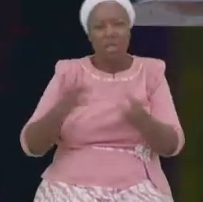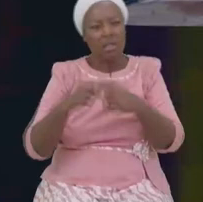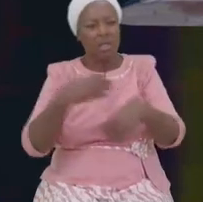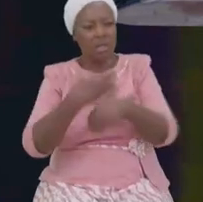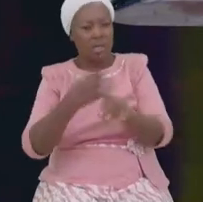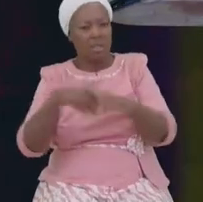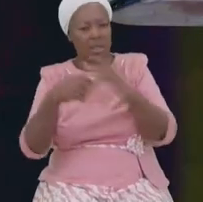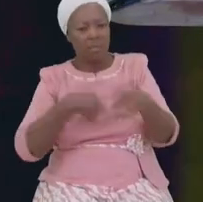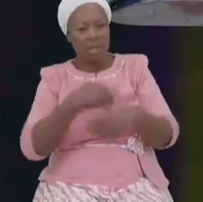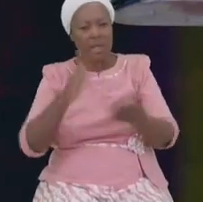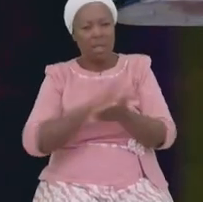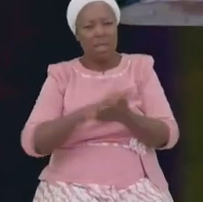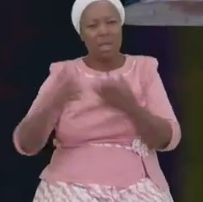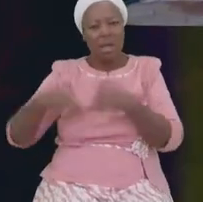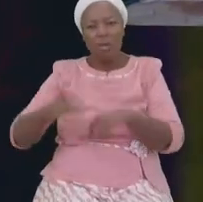Dieu.